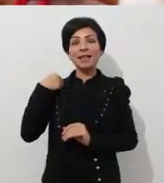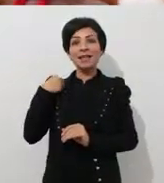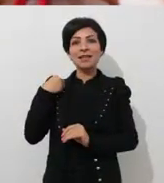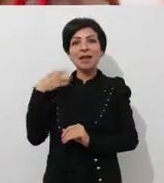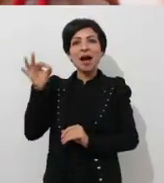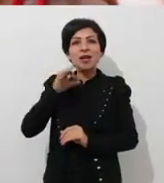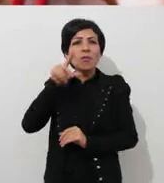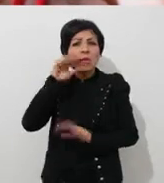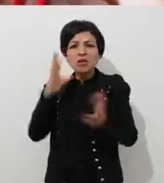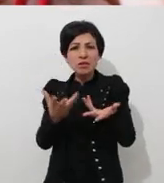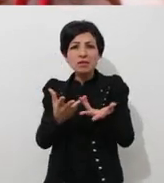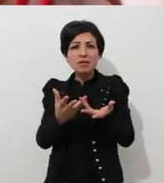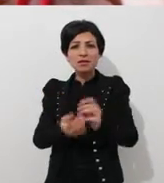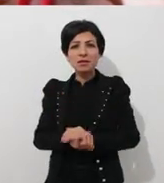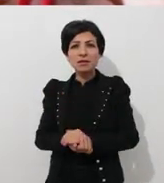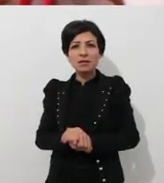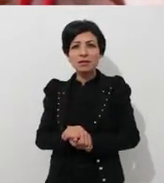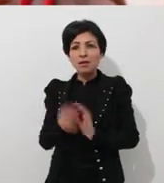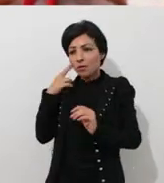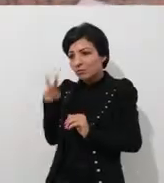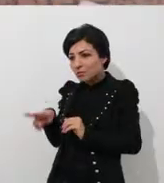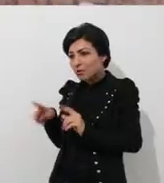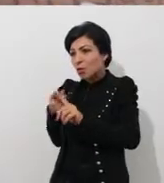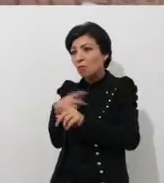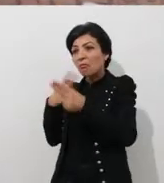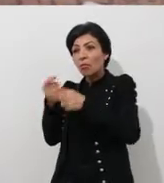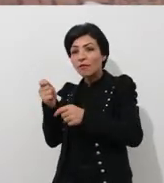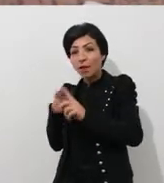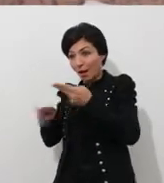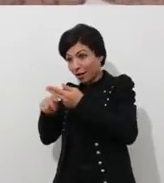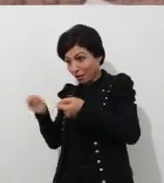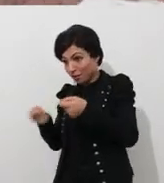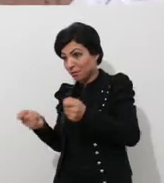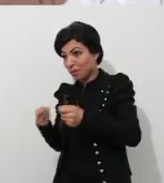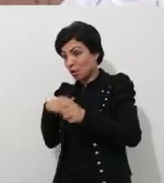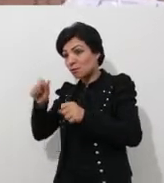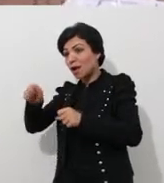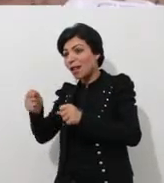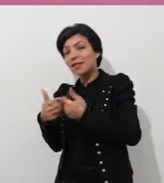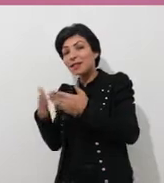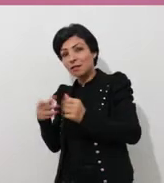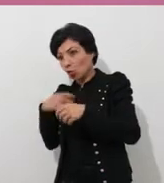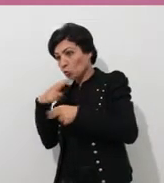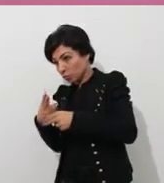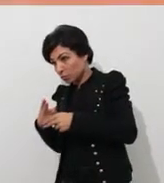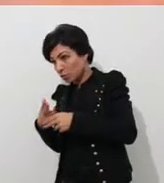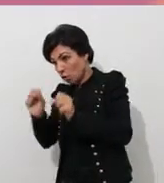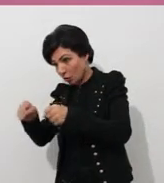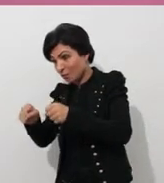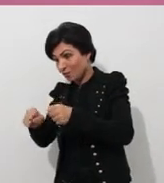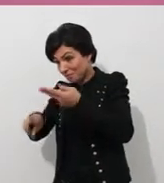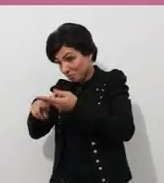تنجم؟ خليني نجم. طلع من الباب، مشى الباب الحديد، مشى على ركايبه، مشى الباب